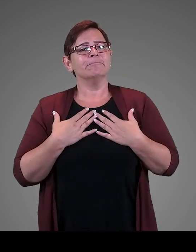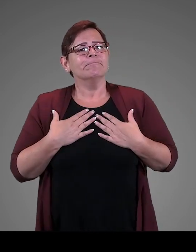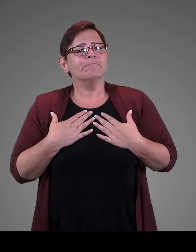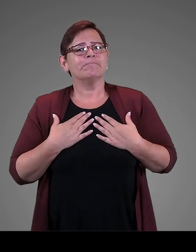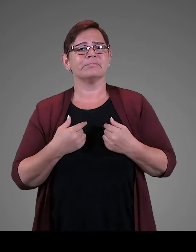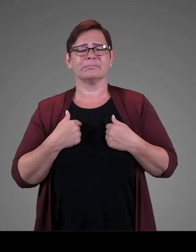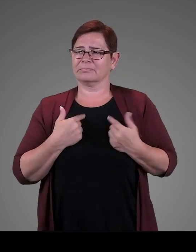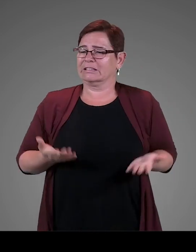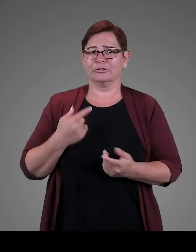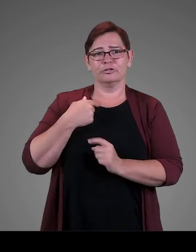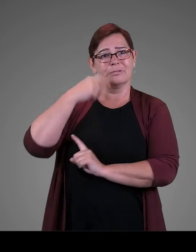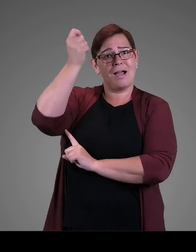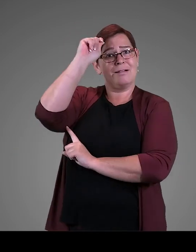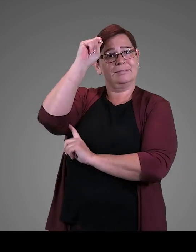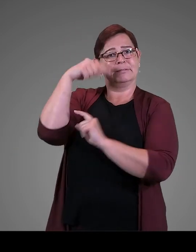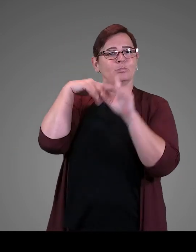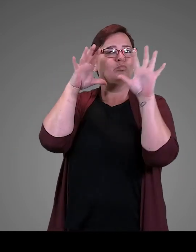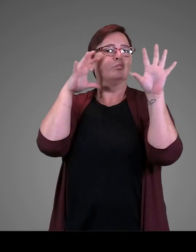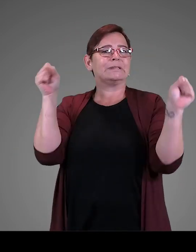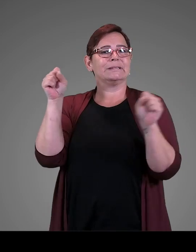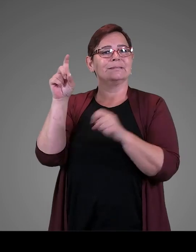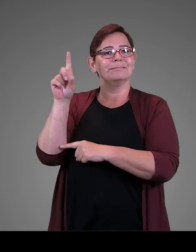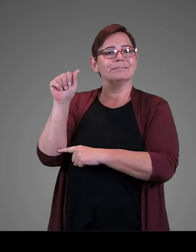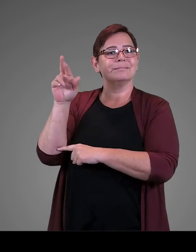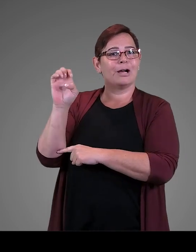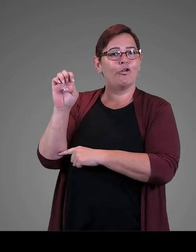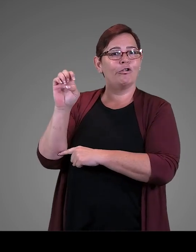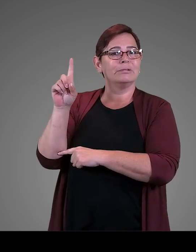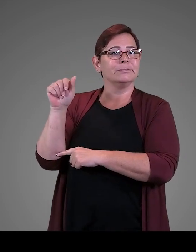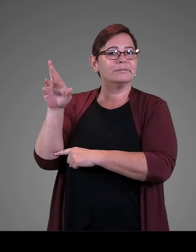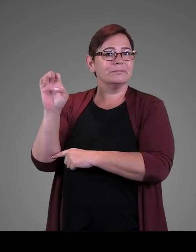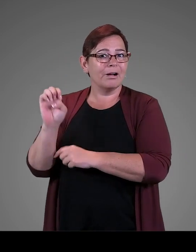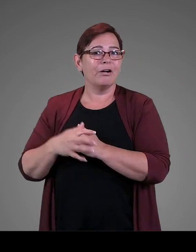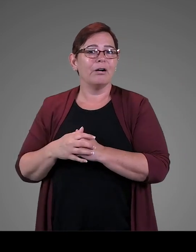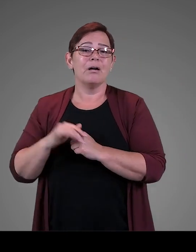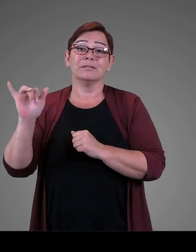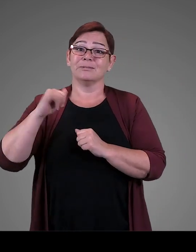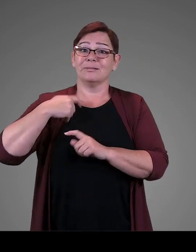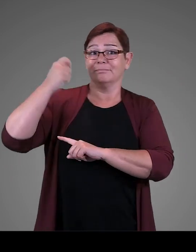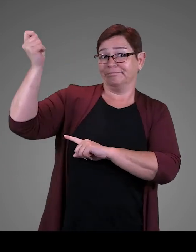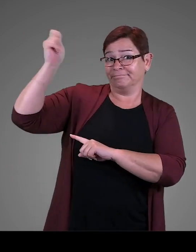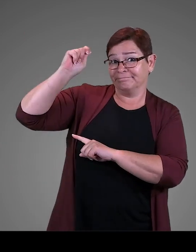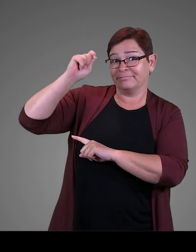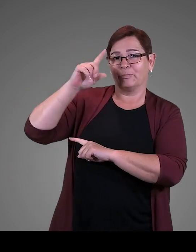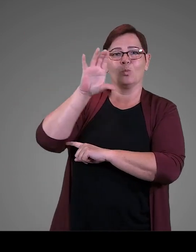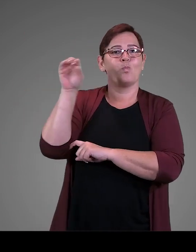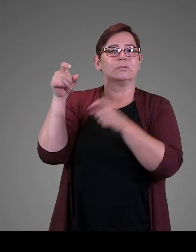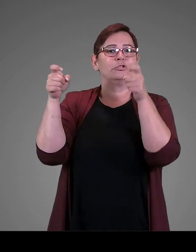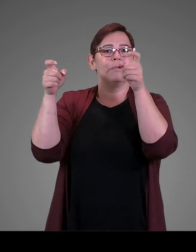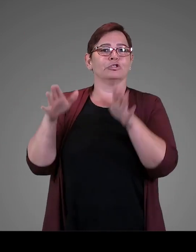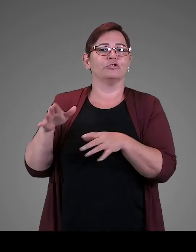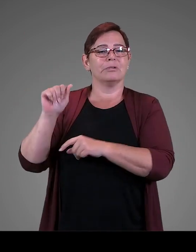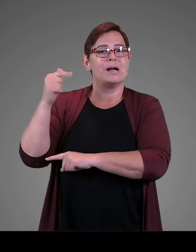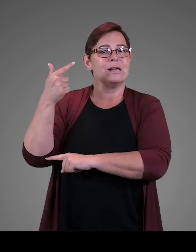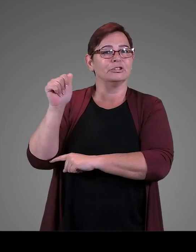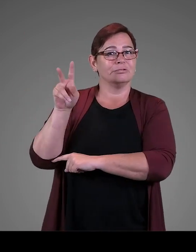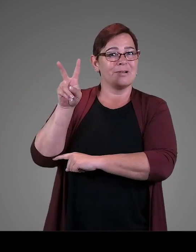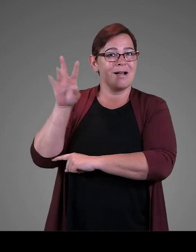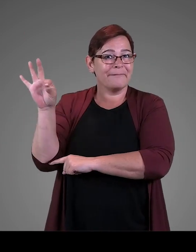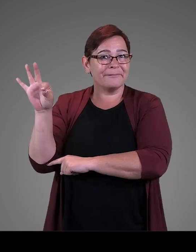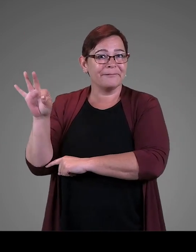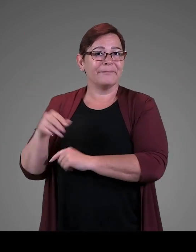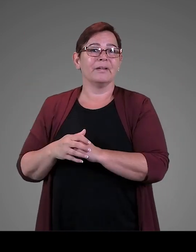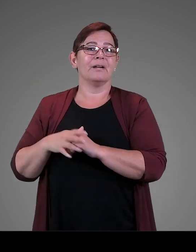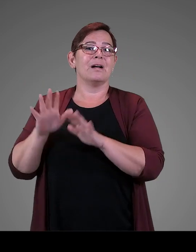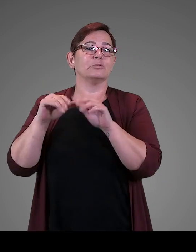chapeau de présidente de Dardar, mais aussi avec mon chapeau de nouvelle co-directrice de la GAF, qui est l'Association des groupes en arts visuels francophones, qui est